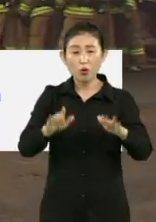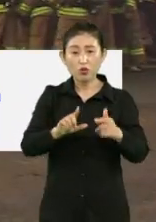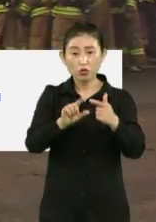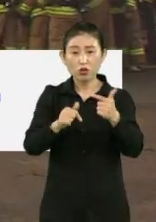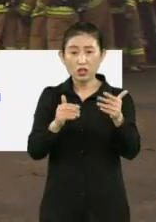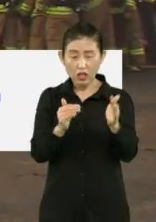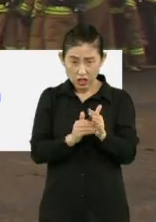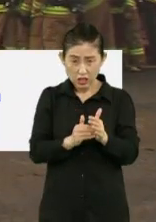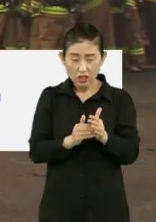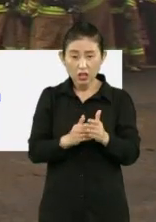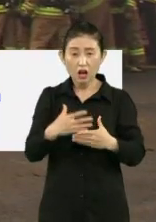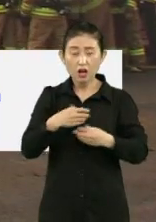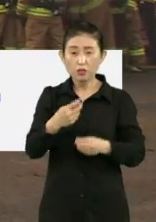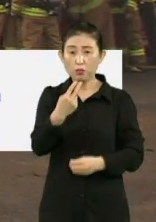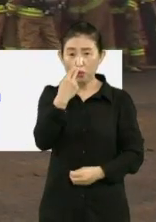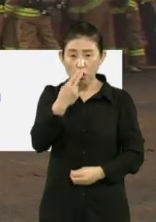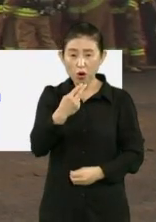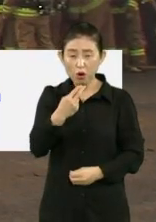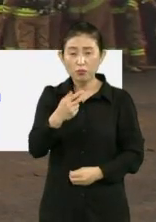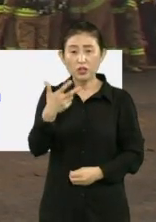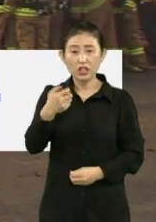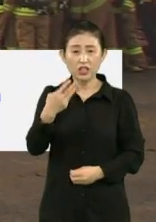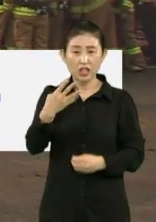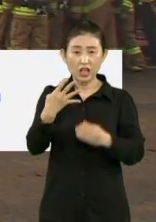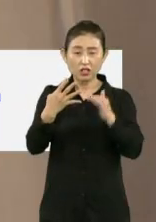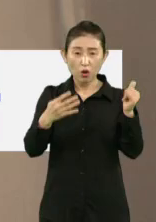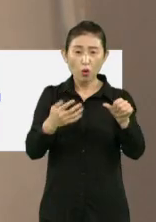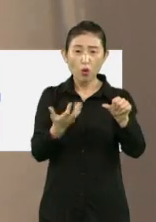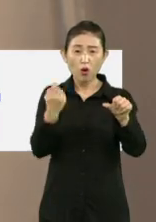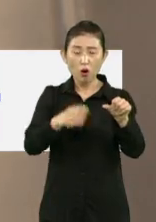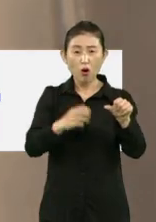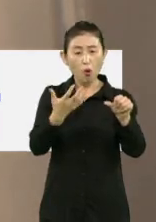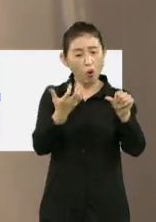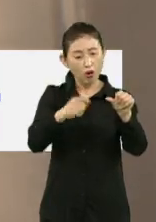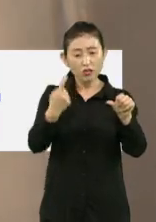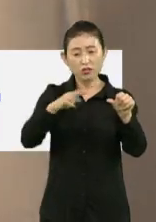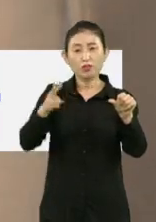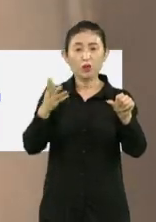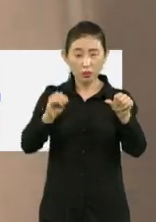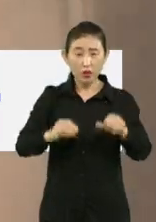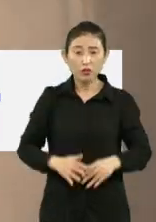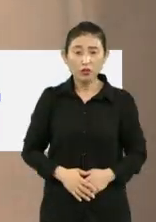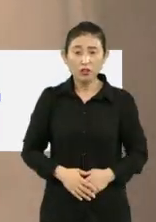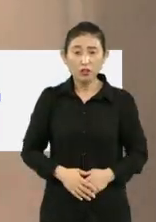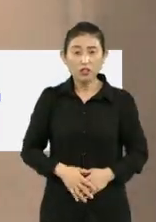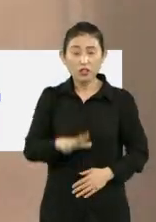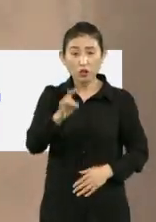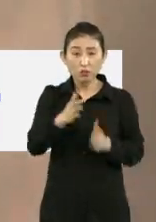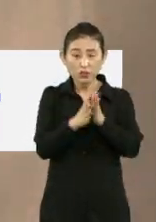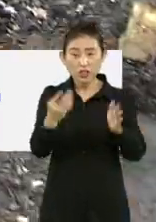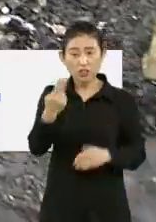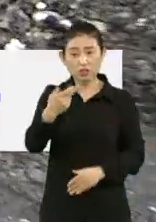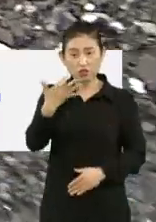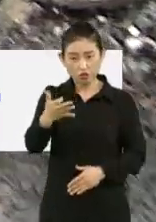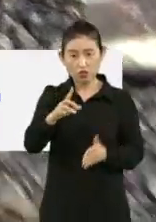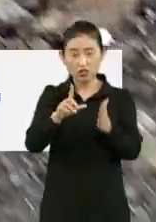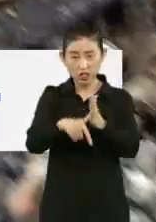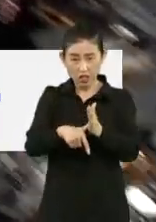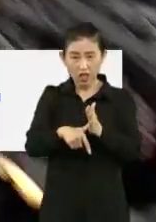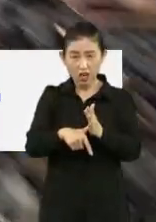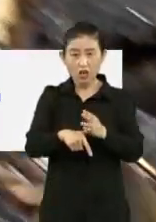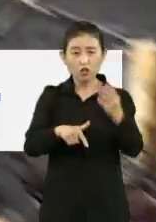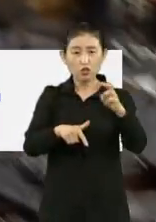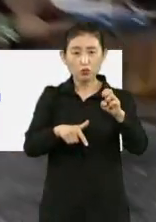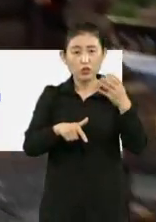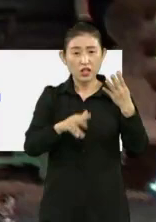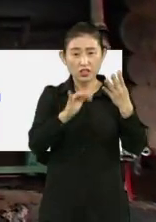상반기 도민안전보험 지급액이 74건, 5억 1,300만 원으로 집계됐다며 첫 시행인 지난 2019년 24건